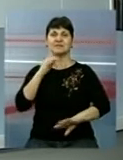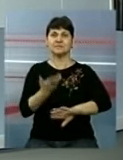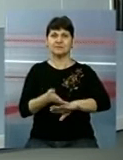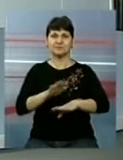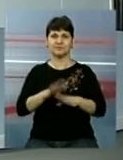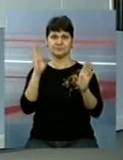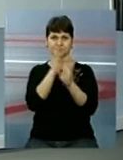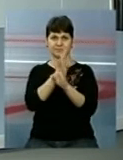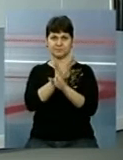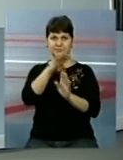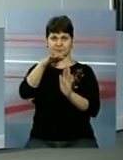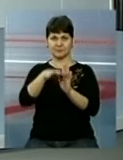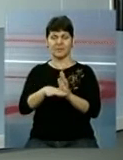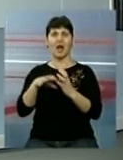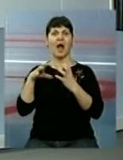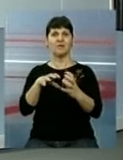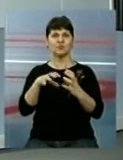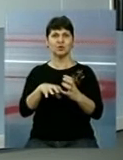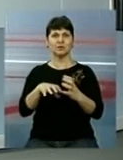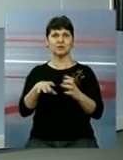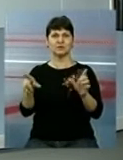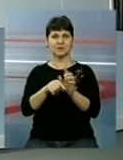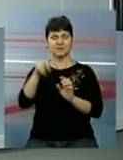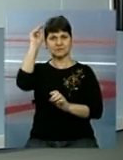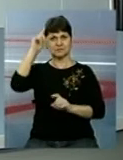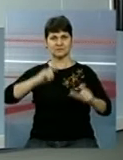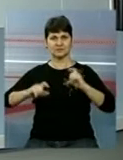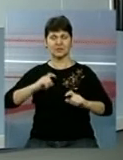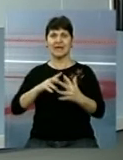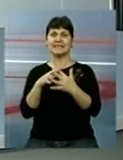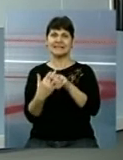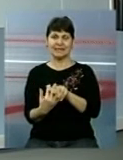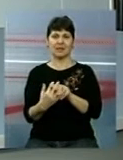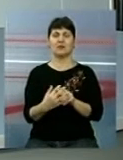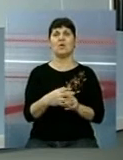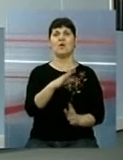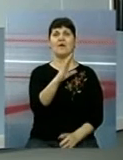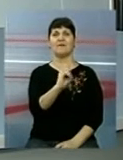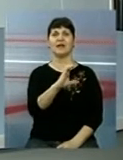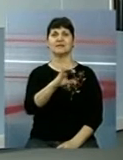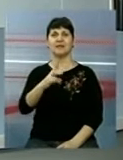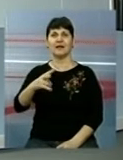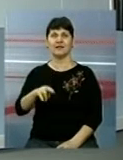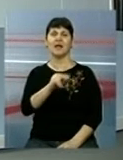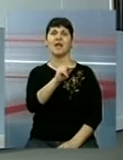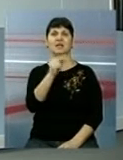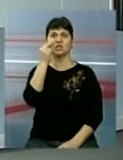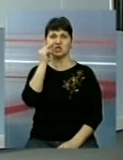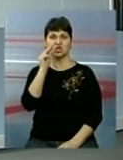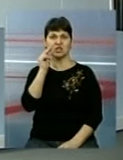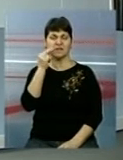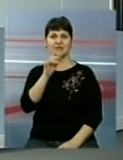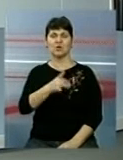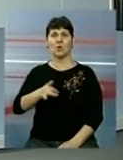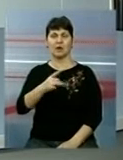погодних умов автобус зі школярами застряг у заметі поблизу села Весняна Чернівецького району. На момент прибуття підрозділу у